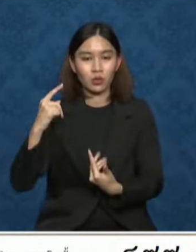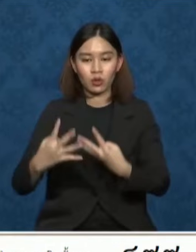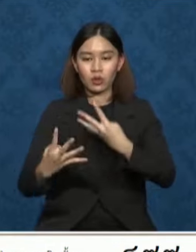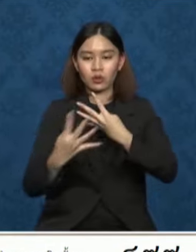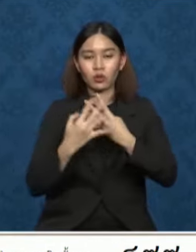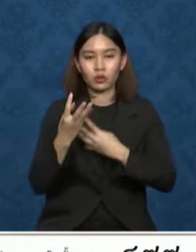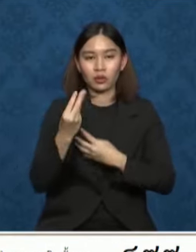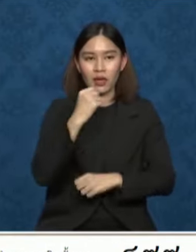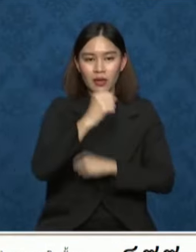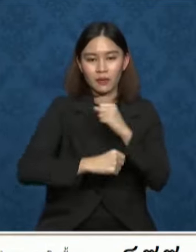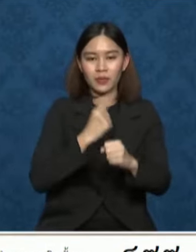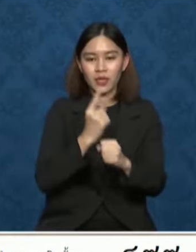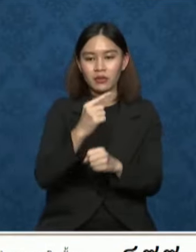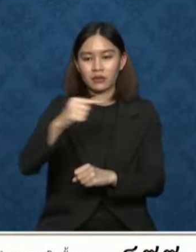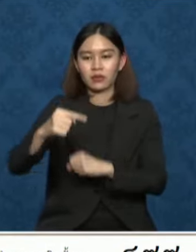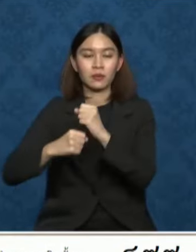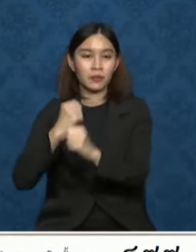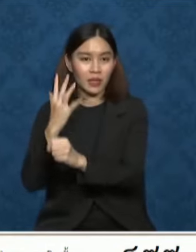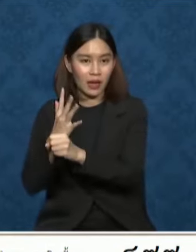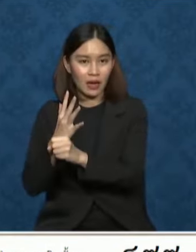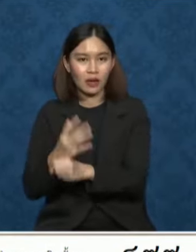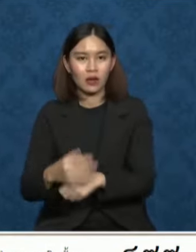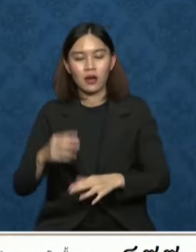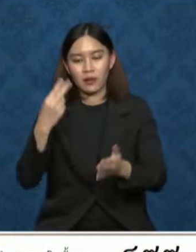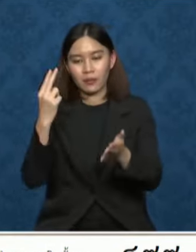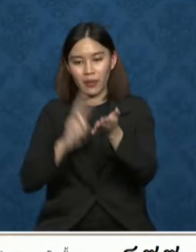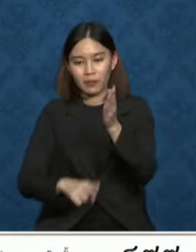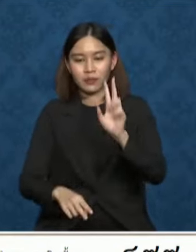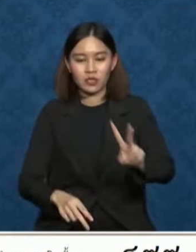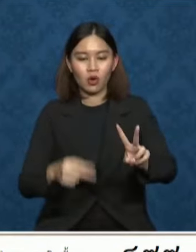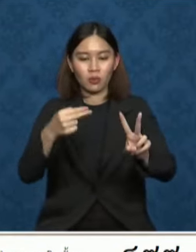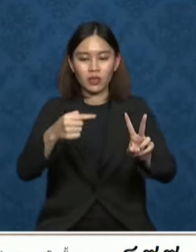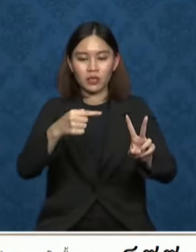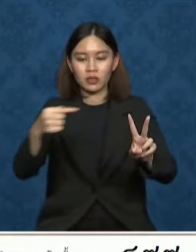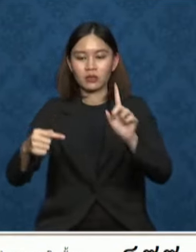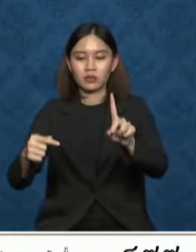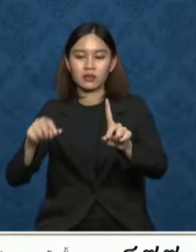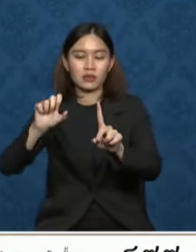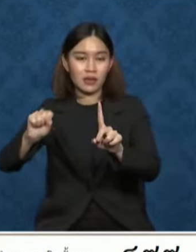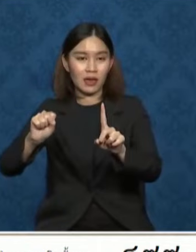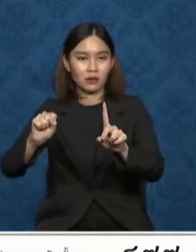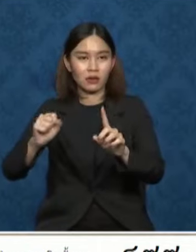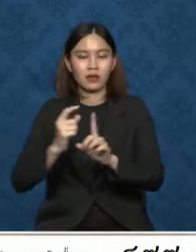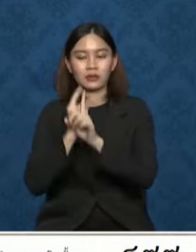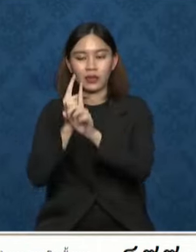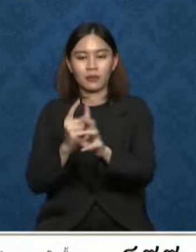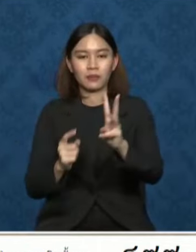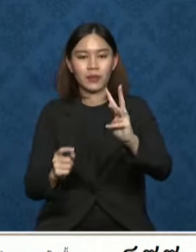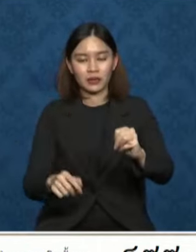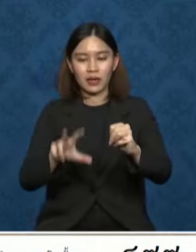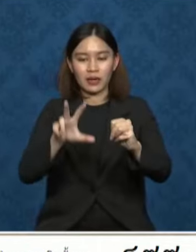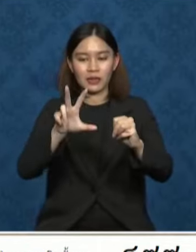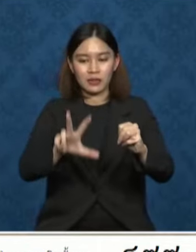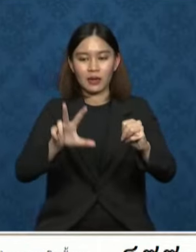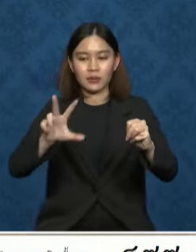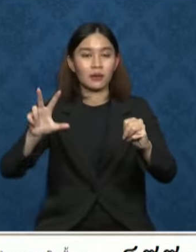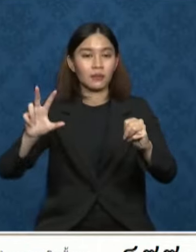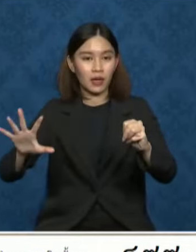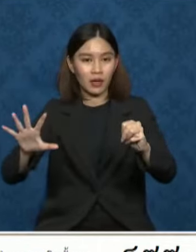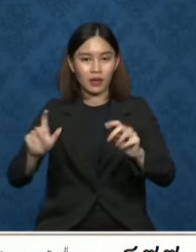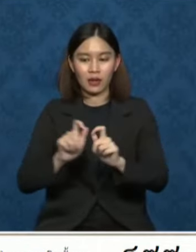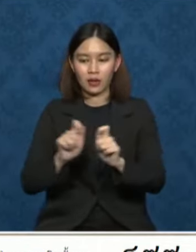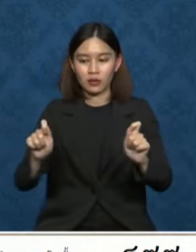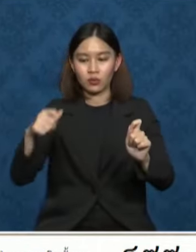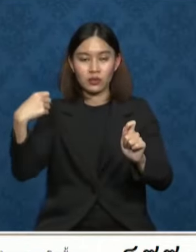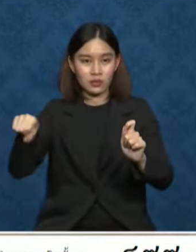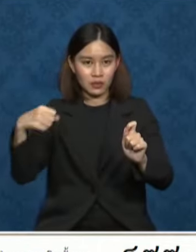ทษจำคุกตั้งแต่ 1 ปีถึ 5 ปีหอปบตงแต่ 206 บาทถึง 1,000 บาทตามมาตา 3 35 อนุ